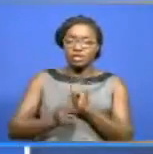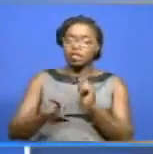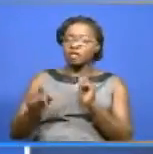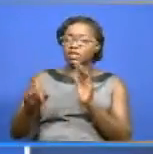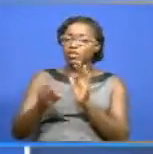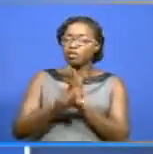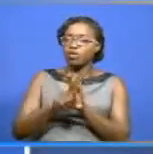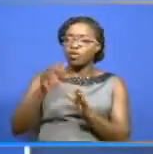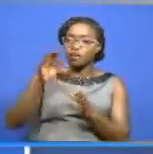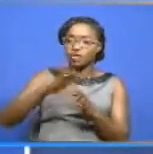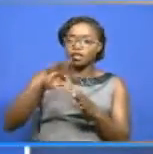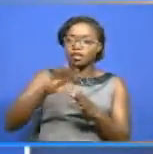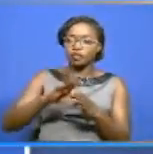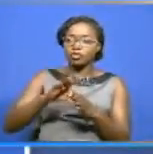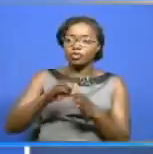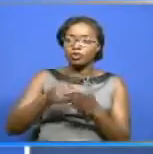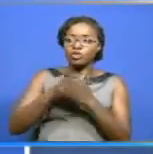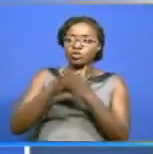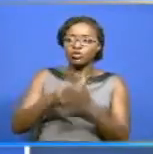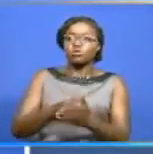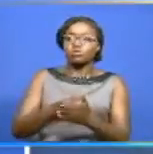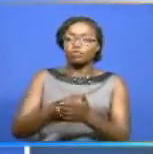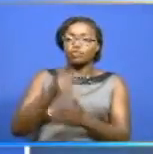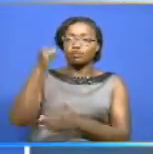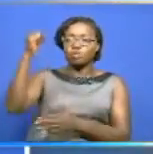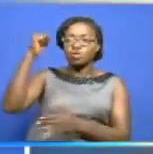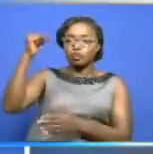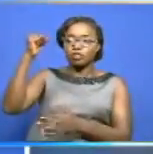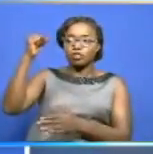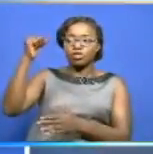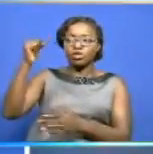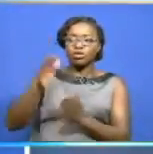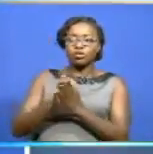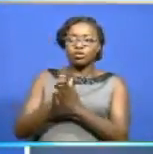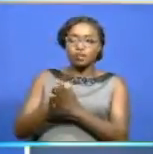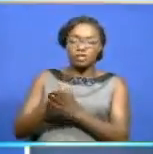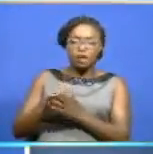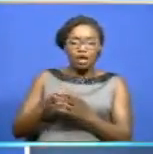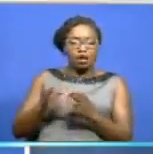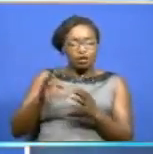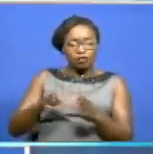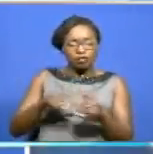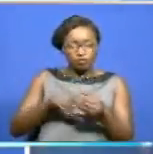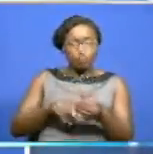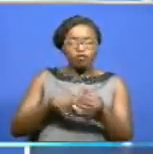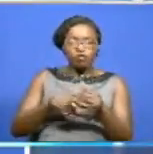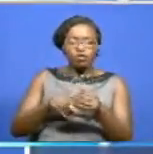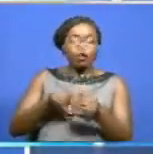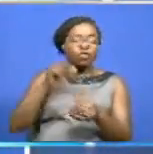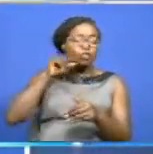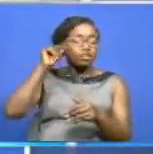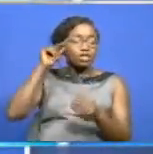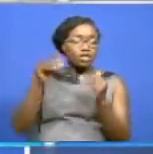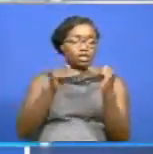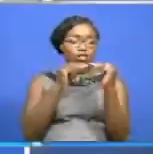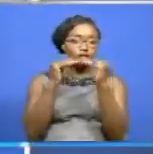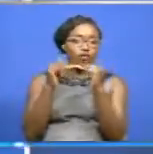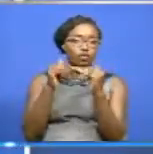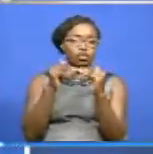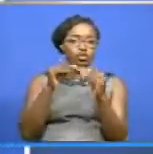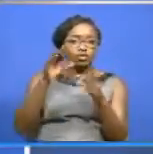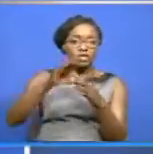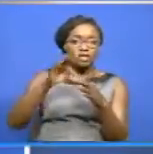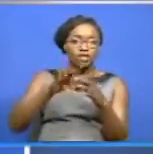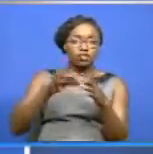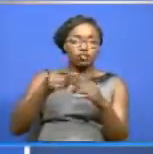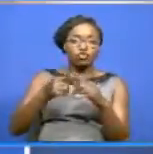kuhusu uchaguzi ili kulazimisha vyama vya kisiasa kumakinika na sheria ya usawa wa jinsia kwenye utaratibu wa uchaguzi